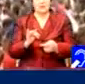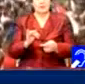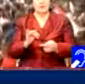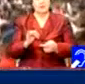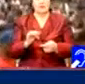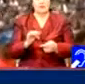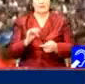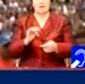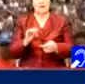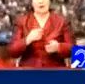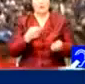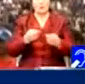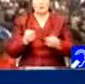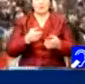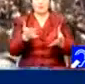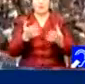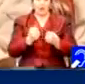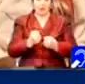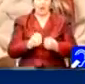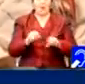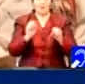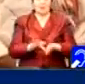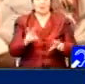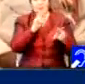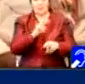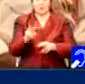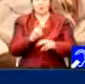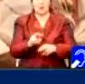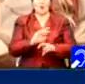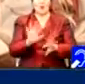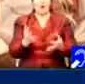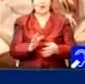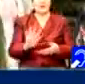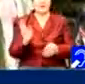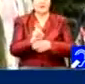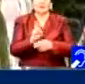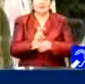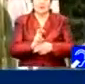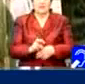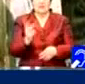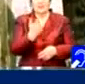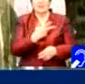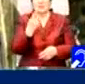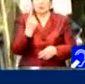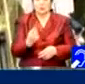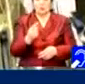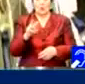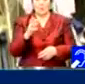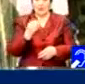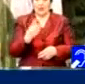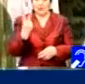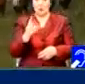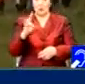lor. Autoritățile vor lua măsuri extraordinare de securitate cu ocazia vizitei Papei Francisc din perioada 31 mai-2 iunie. A